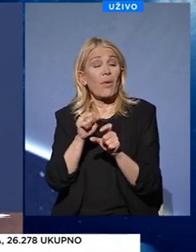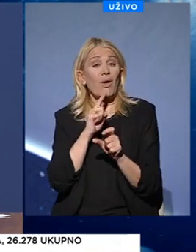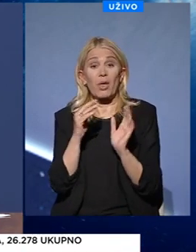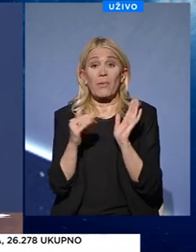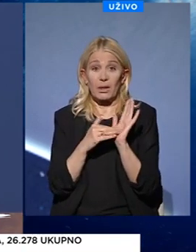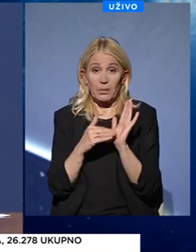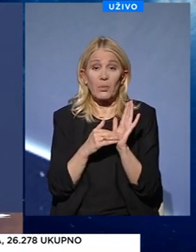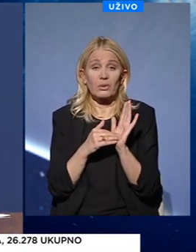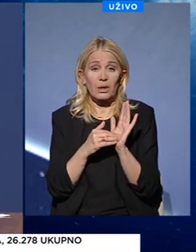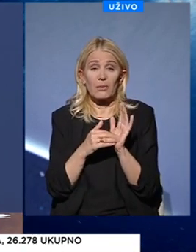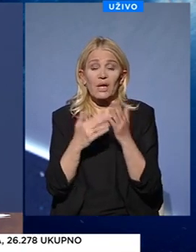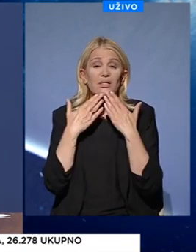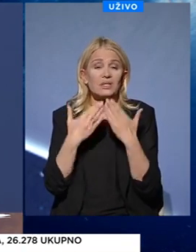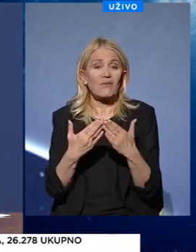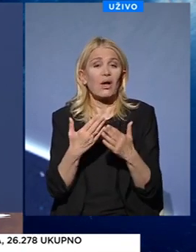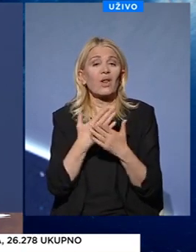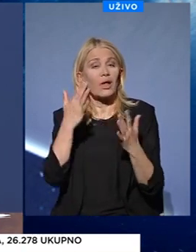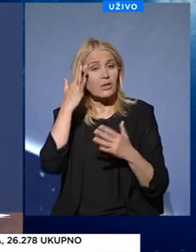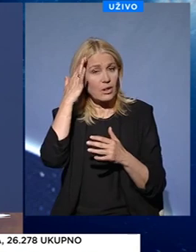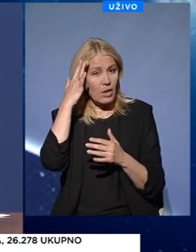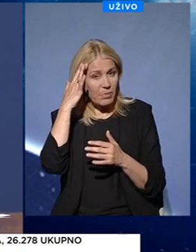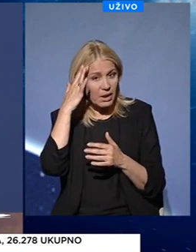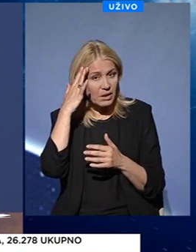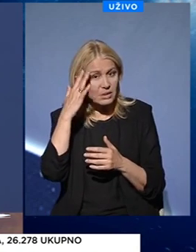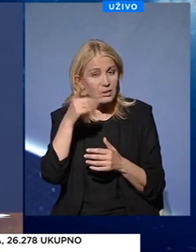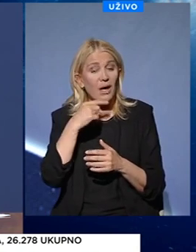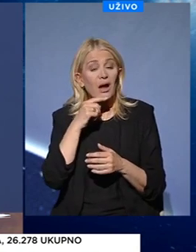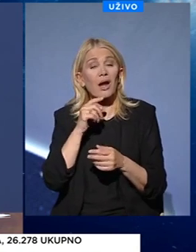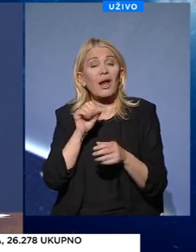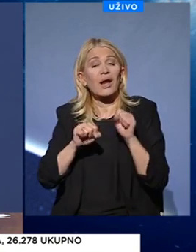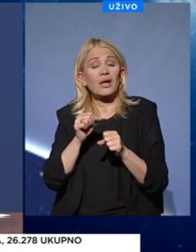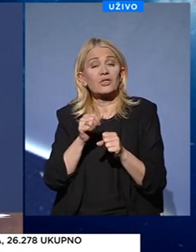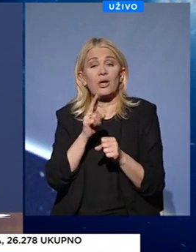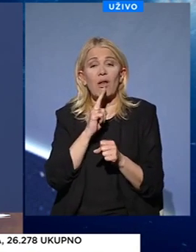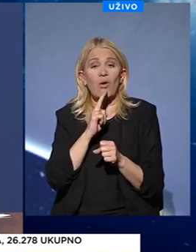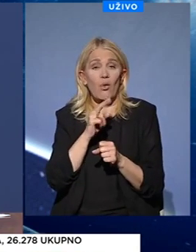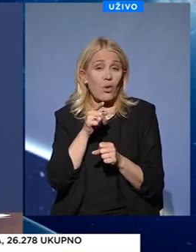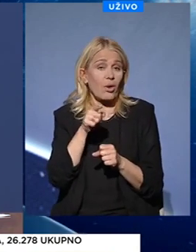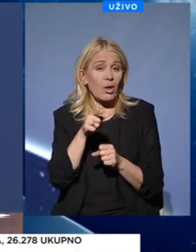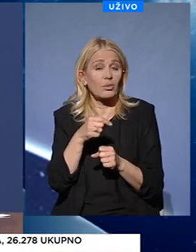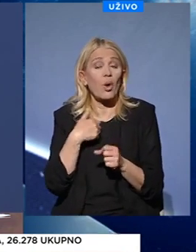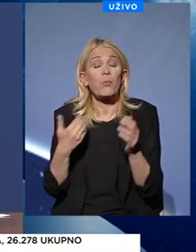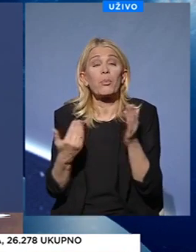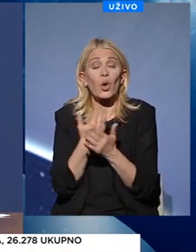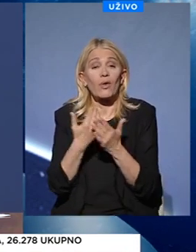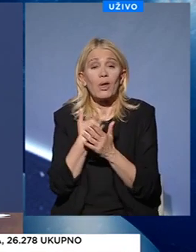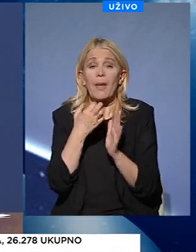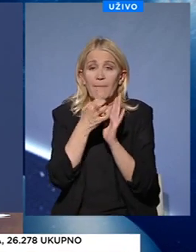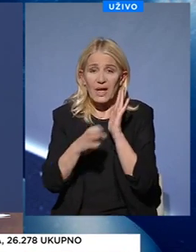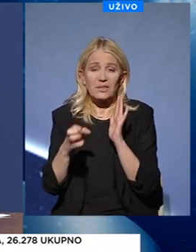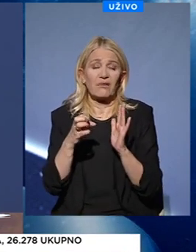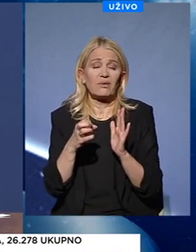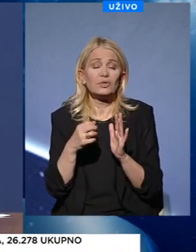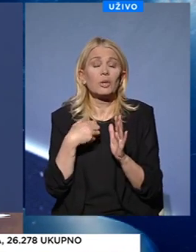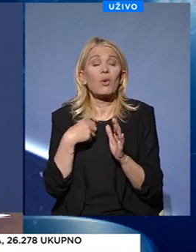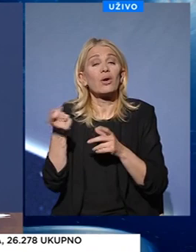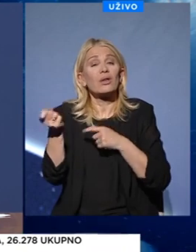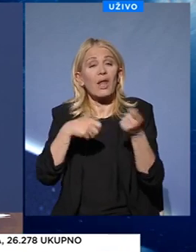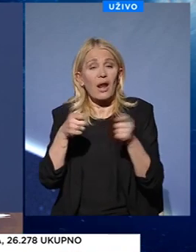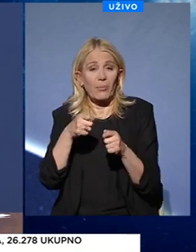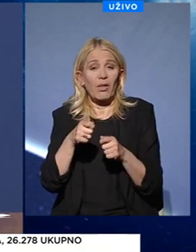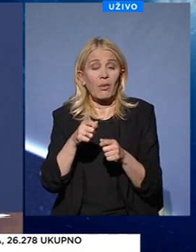neophodna. Zahvaljujem na velikoj brizi za način na koji je to i ponavljam, nastavit ćemo dalje da nabavljamo,